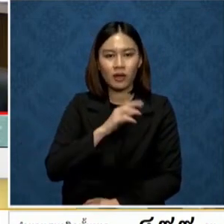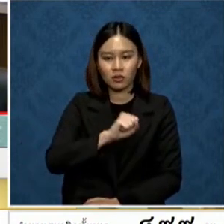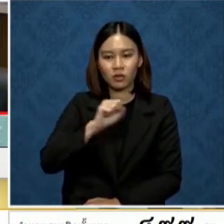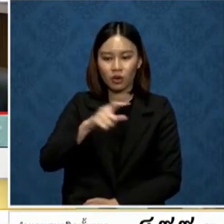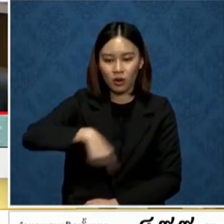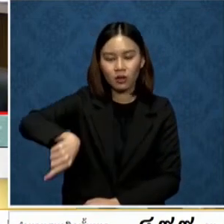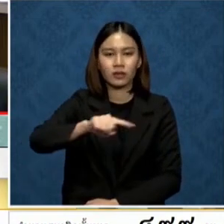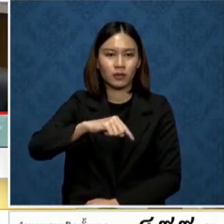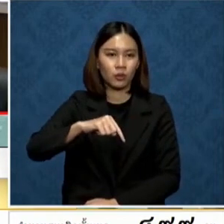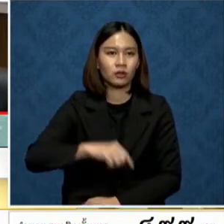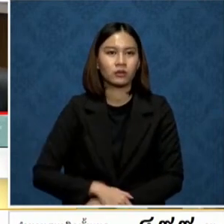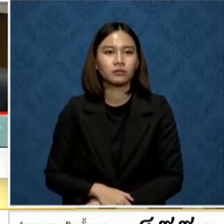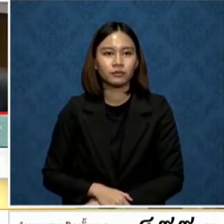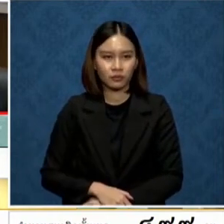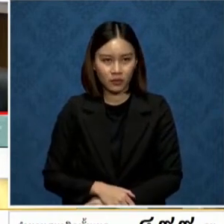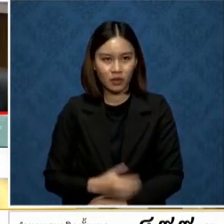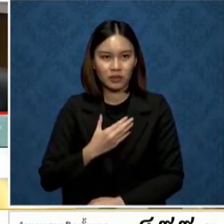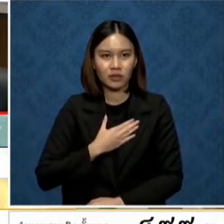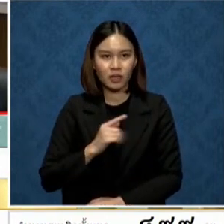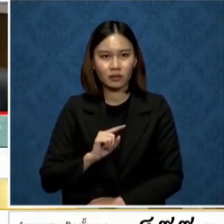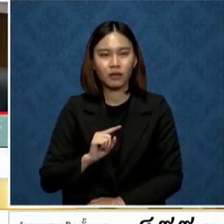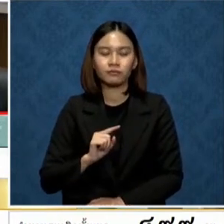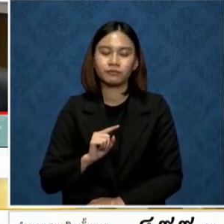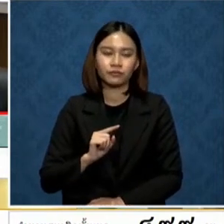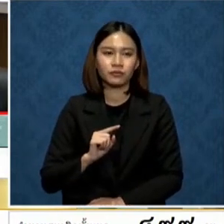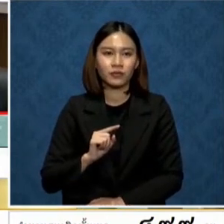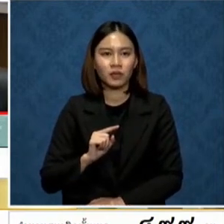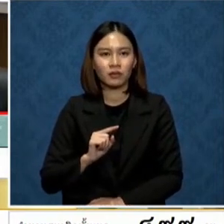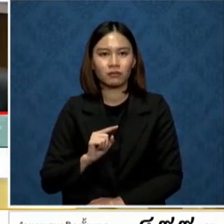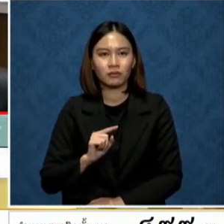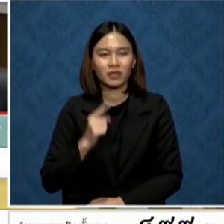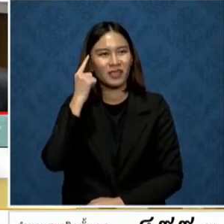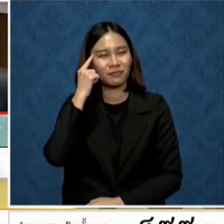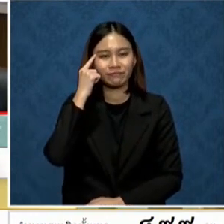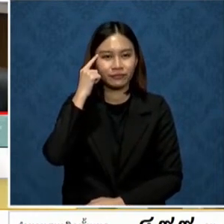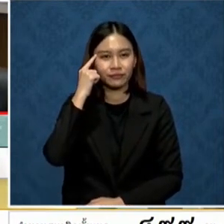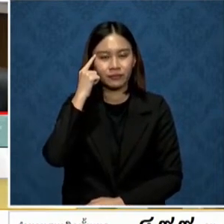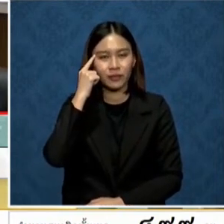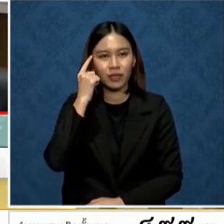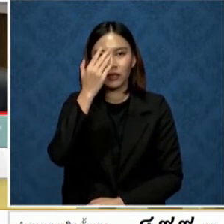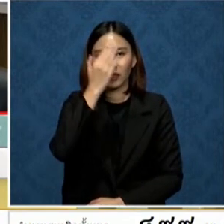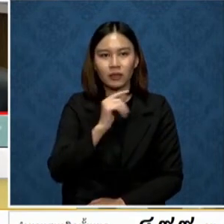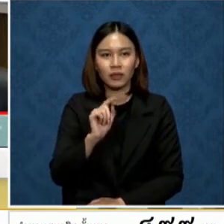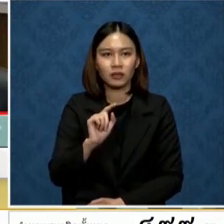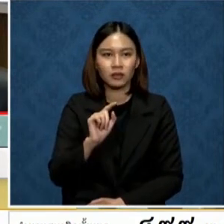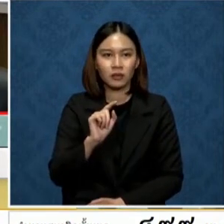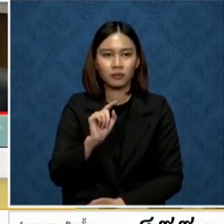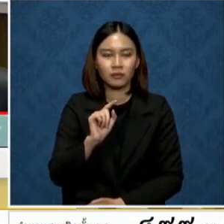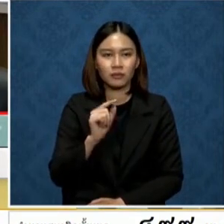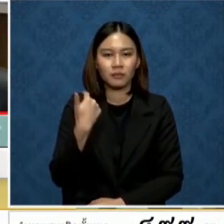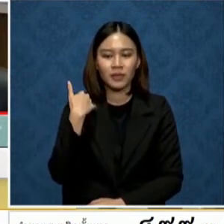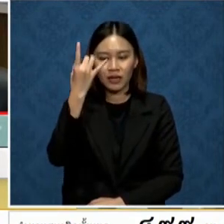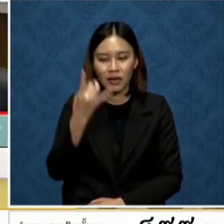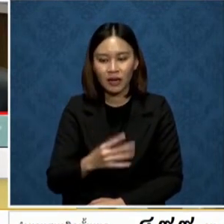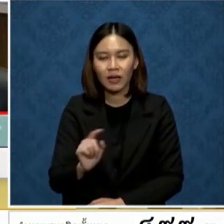ทุกคนทุกท่านนะคะดังนั้นดิฉันไม่เห็นเลยค่ะว่ามีข้อข้อนะคะมีข้อ